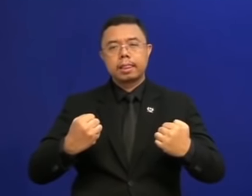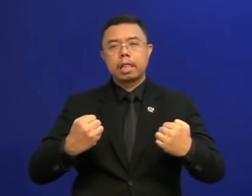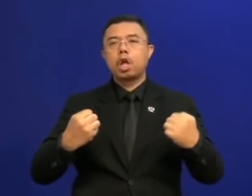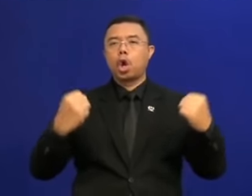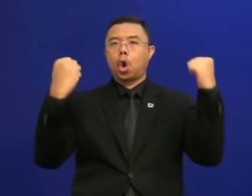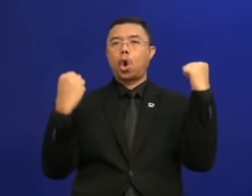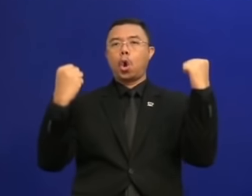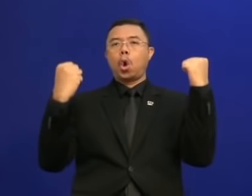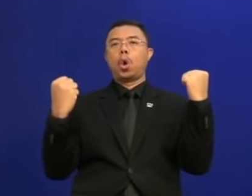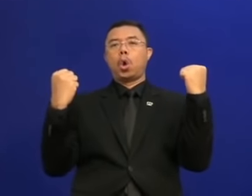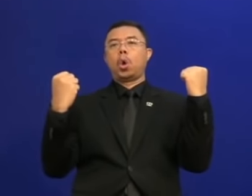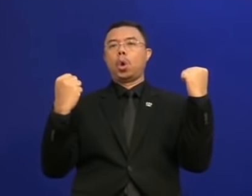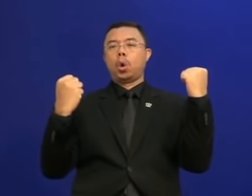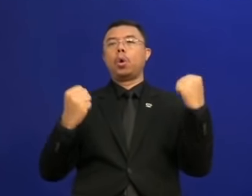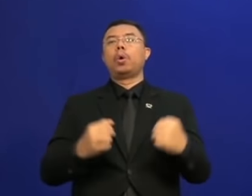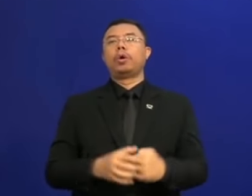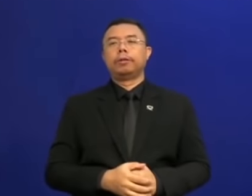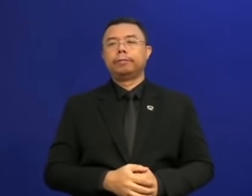kokoh,